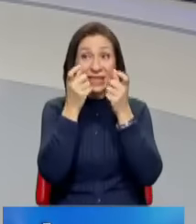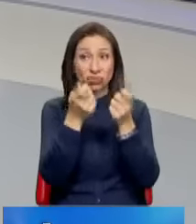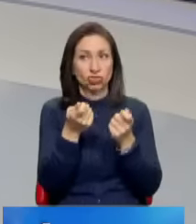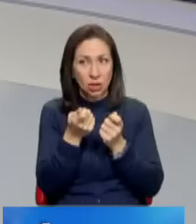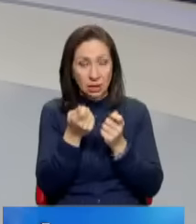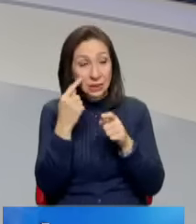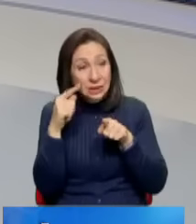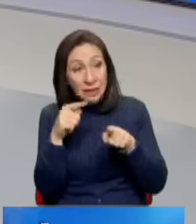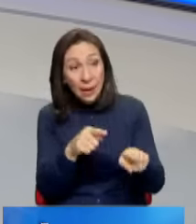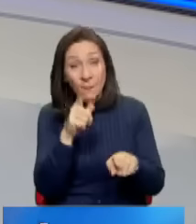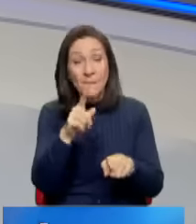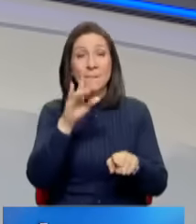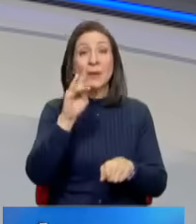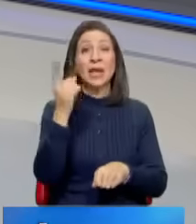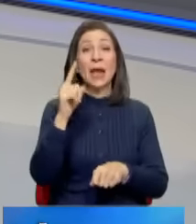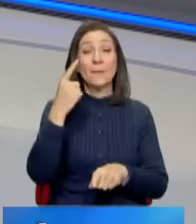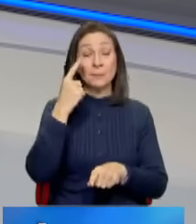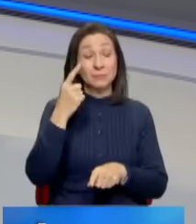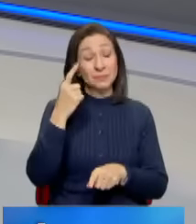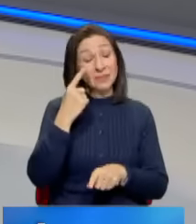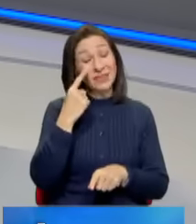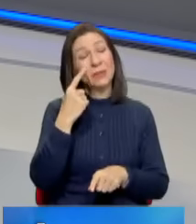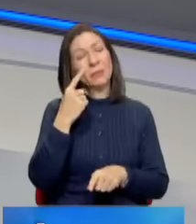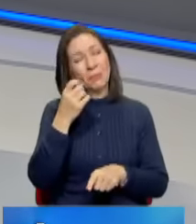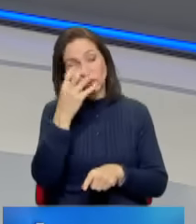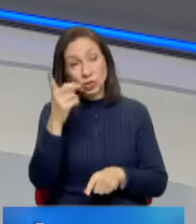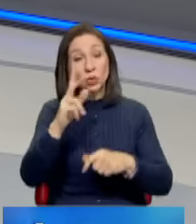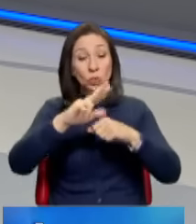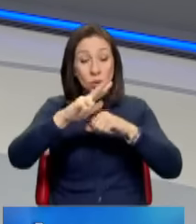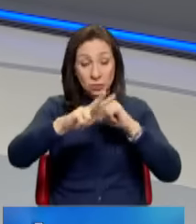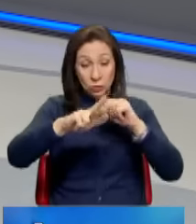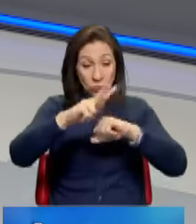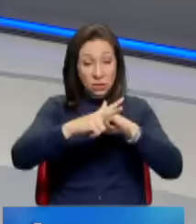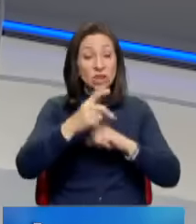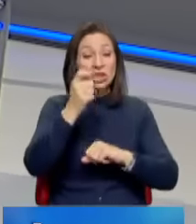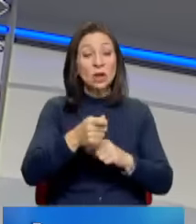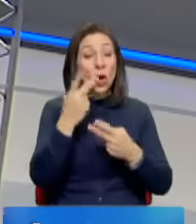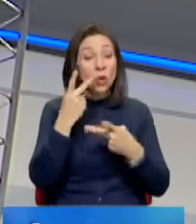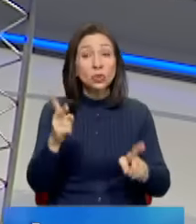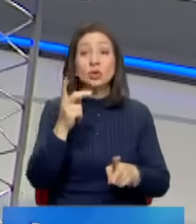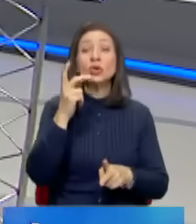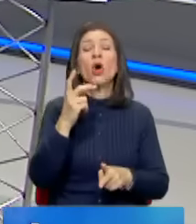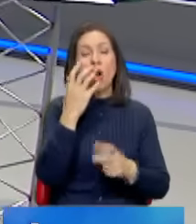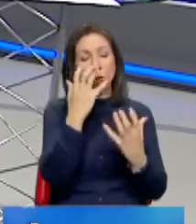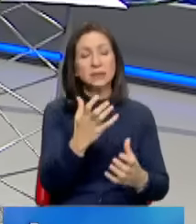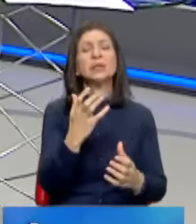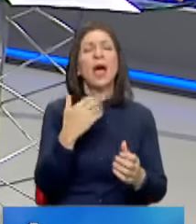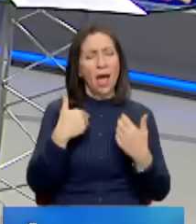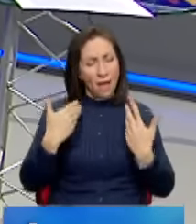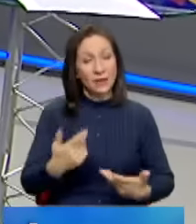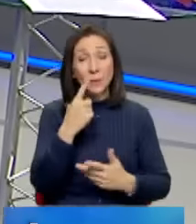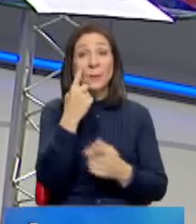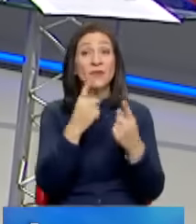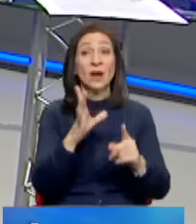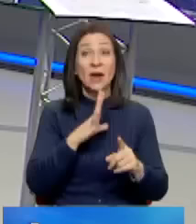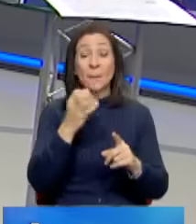grup toplantıları dikkatle takip edilen MHP Genel Başkanı Devlet Bahçeli, 3. haftada da Öcalan'a şartlı özgürlük önerisinin arkasında durdu ama bu kez bir